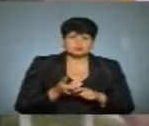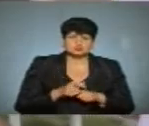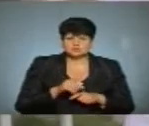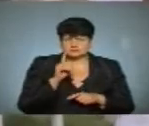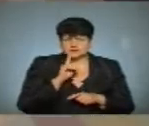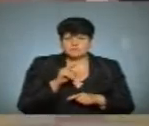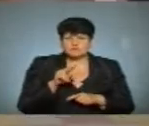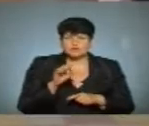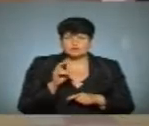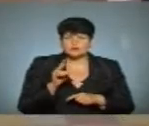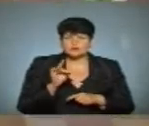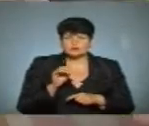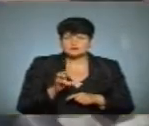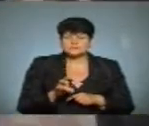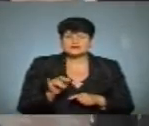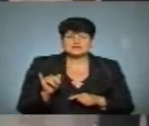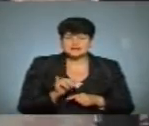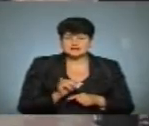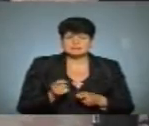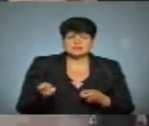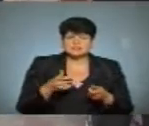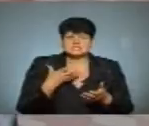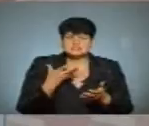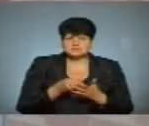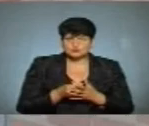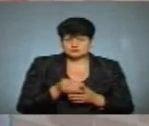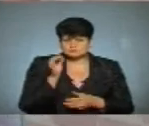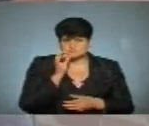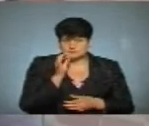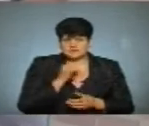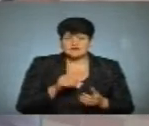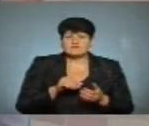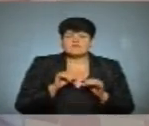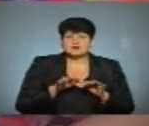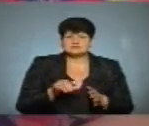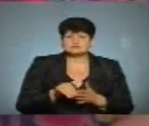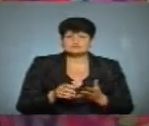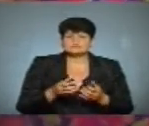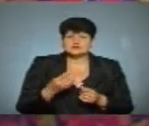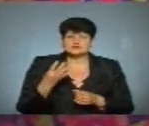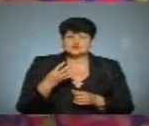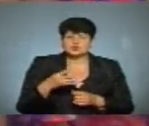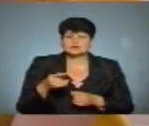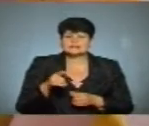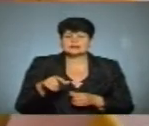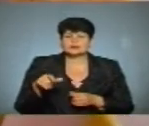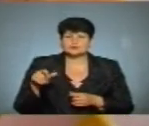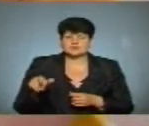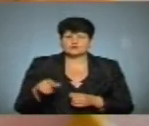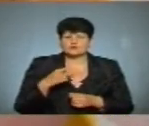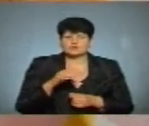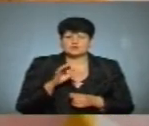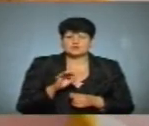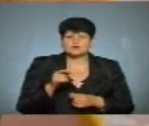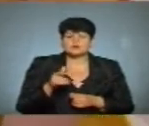смачний попкорн, а також приніс свої смаколики. В акції участь взяли майже 40 тернополян, каже організаторка Ольга